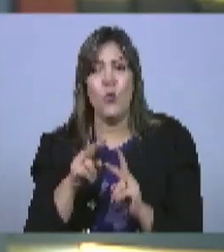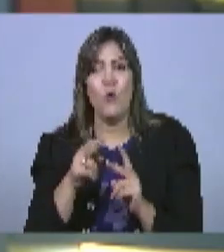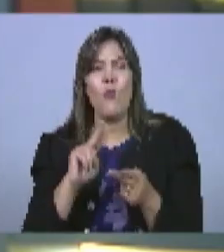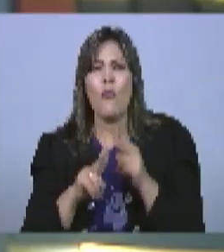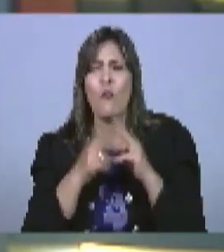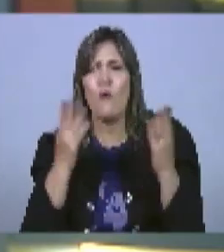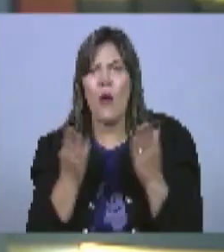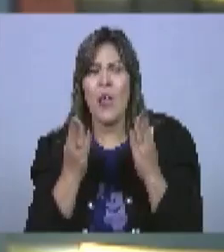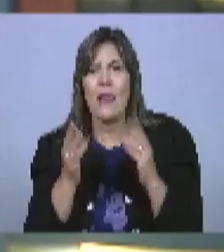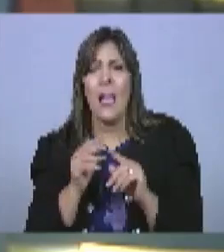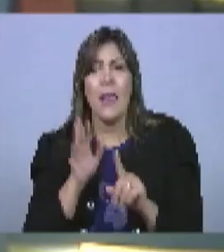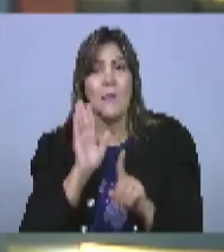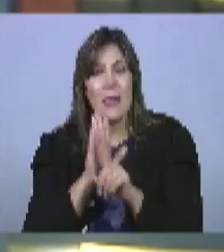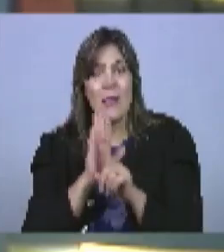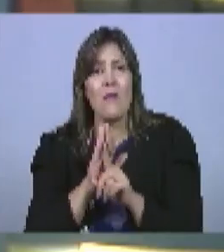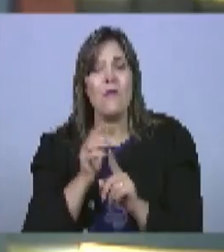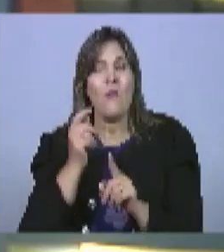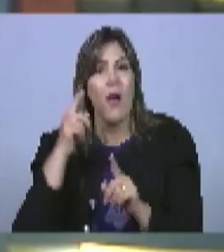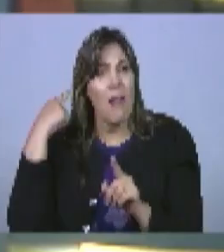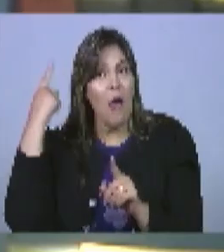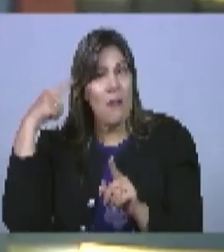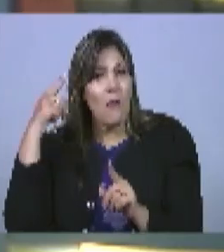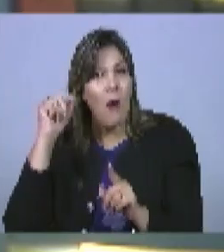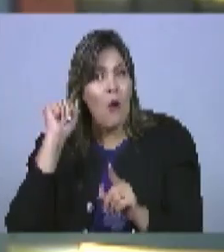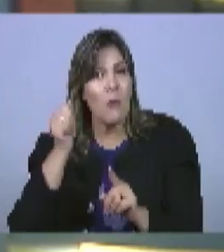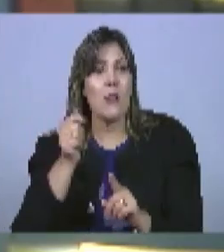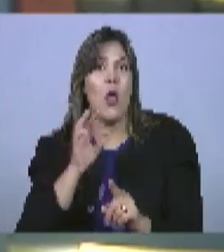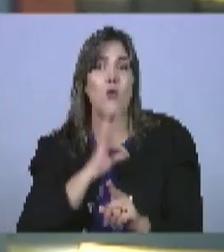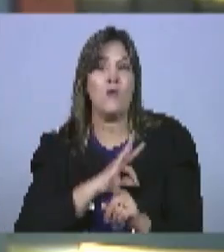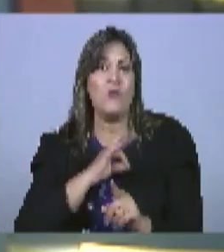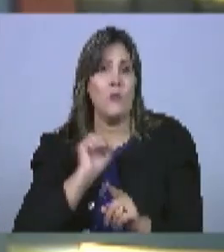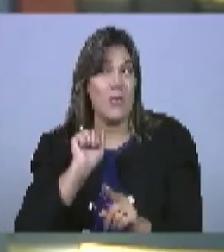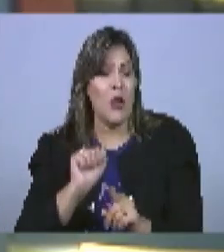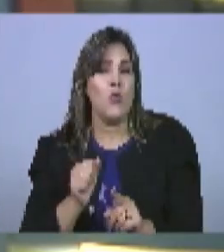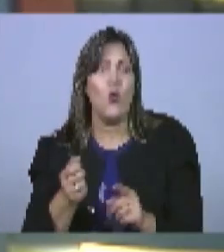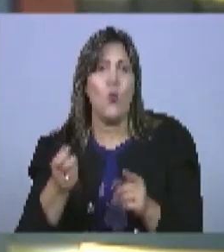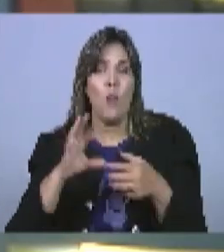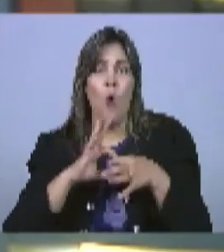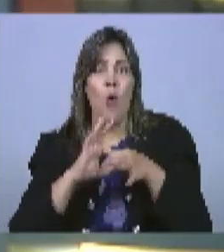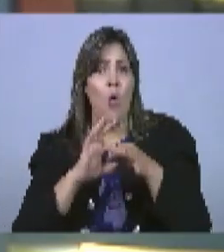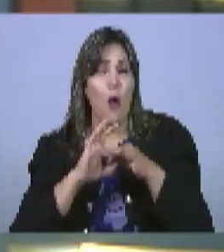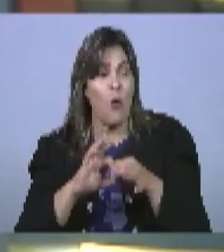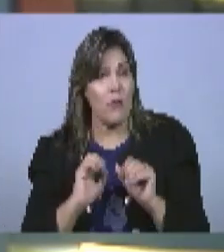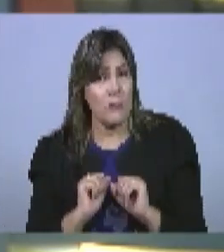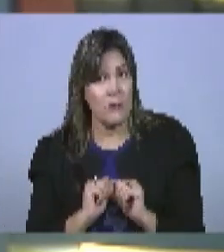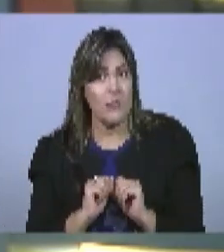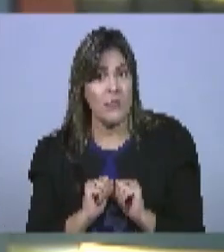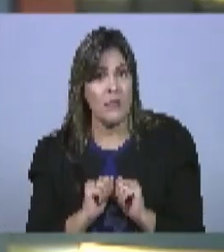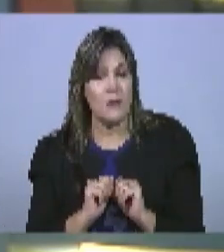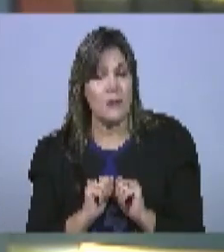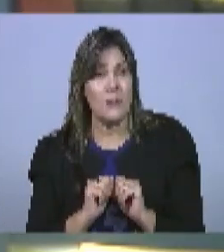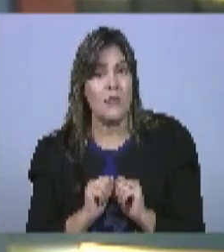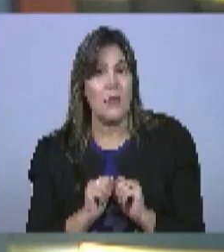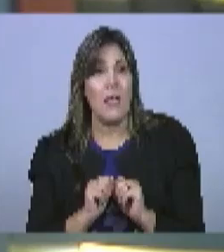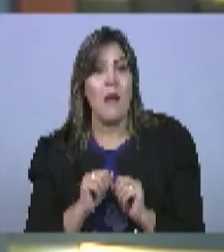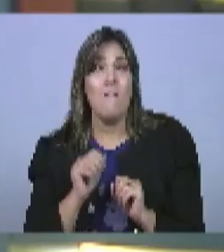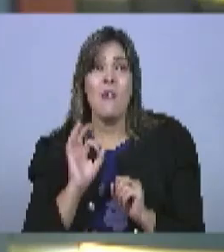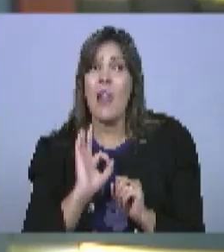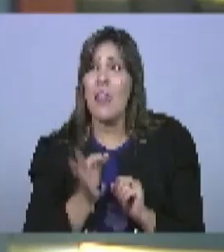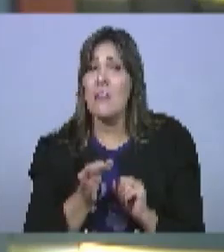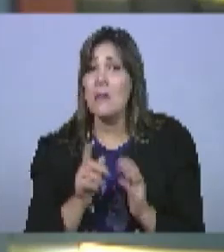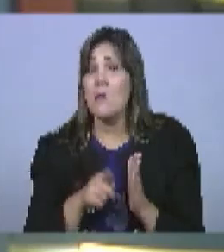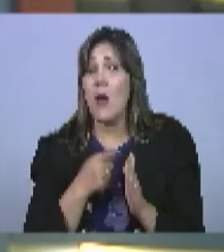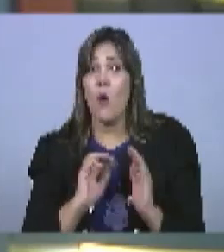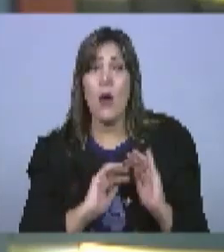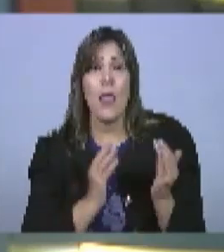كثيره بيدافعوا عن اراء شخصيه ومصالح وانتماءات وعلاقات يعني فمن باب اولى